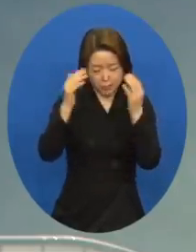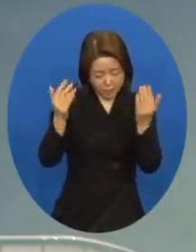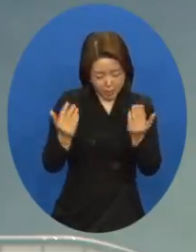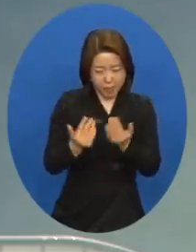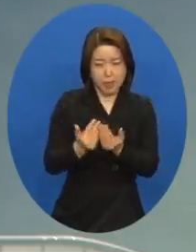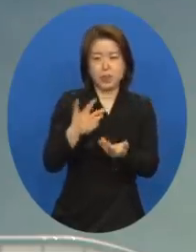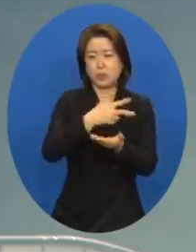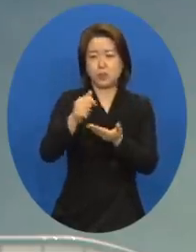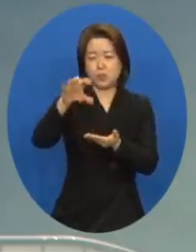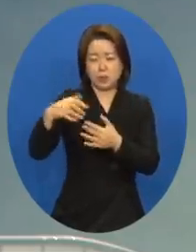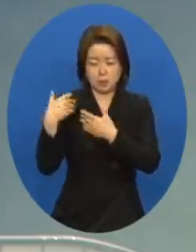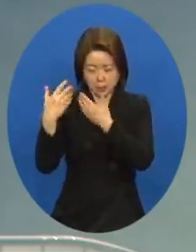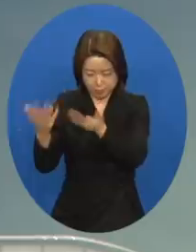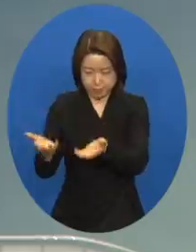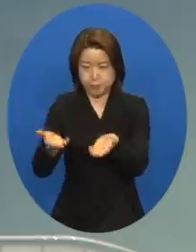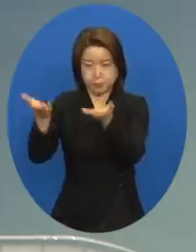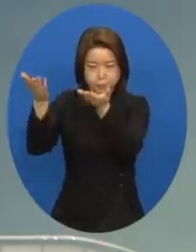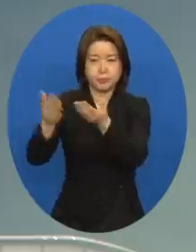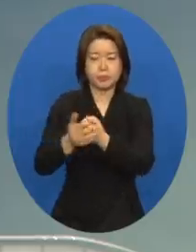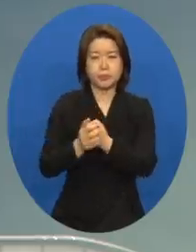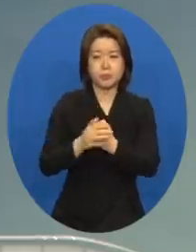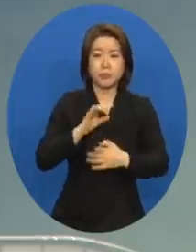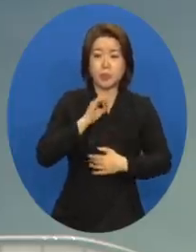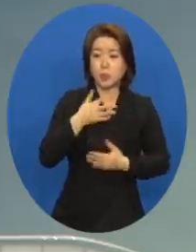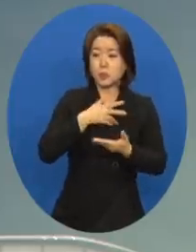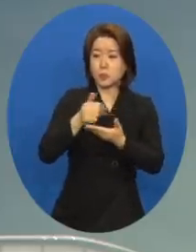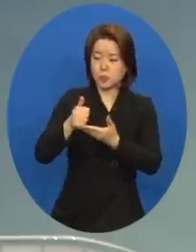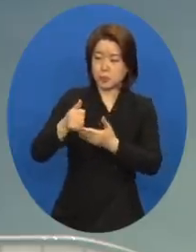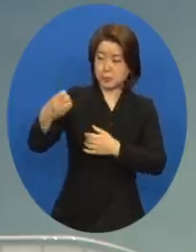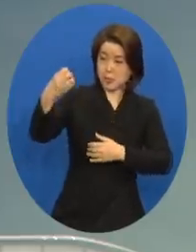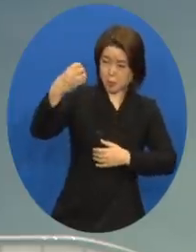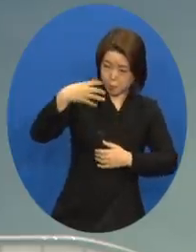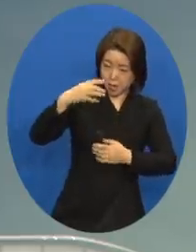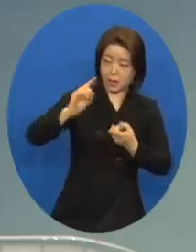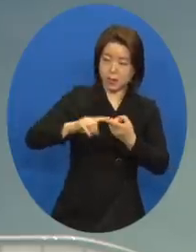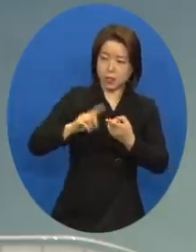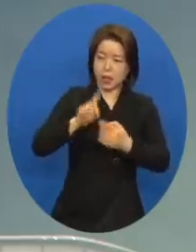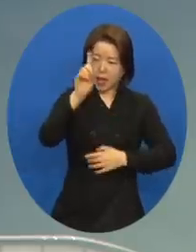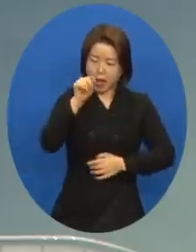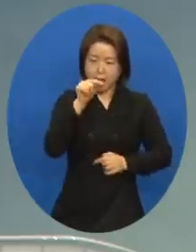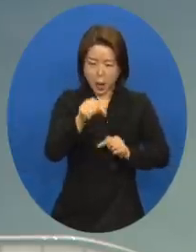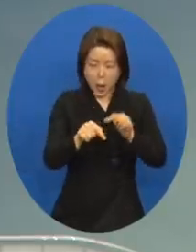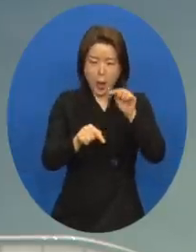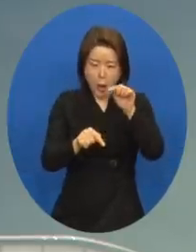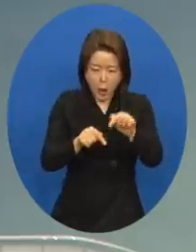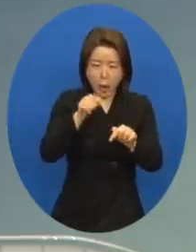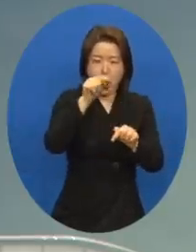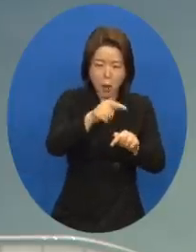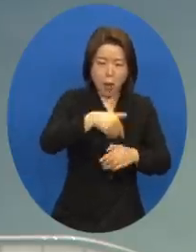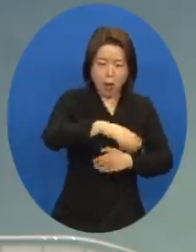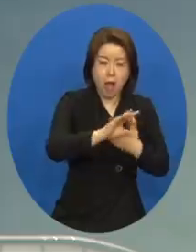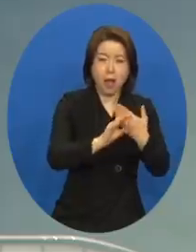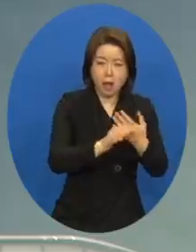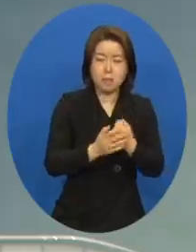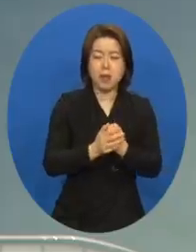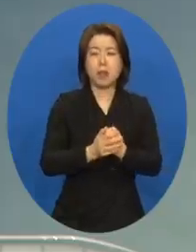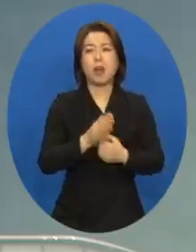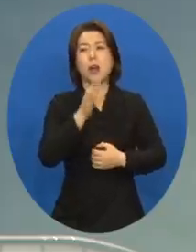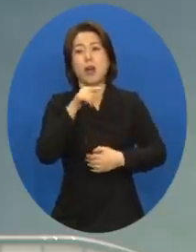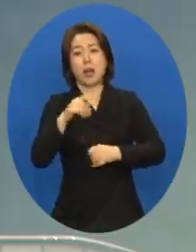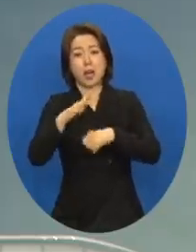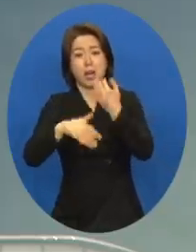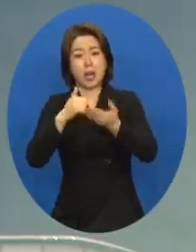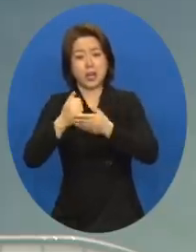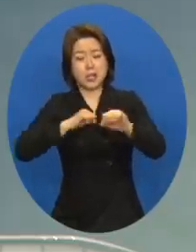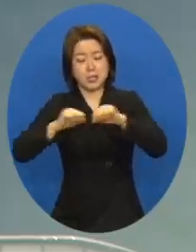내려놓고 오직 주님께서 하라고 하시는 대로 한 걸음씩 나아갔더니 하나님이 역사하시는 것을